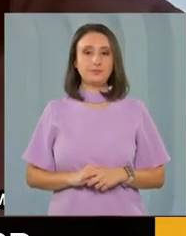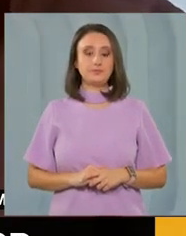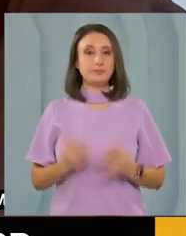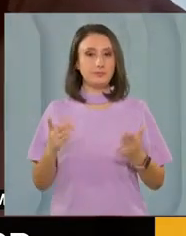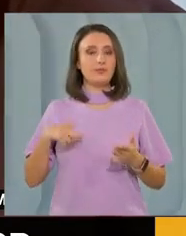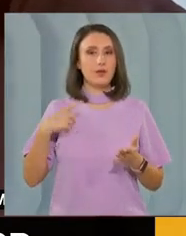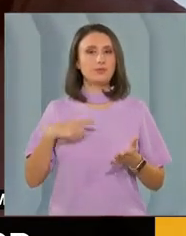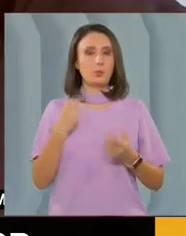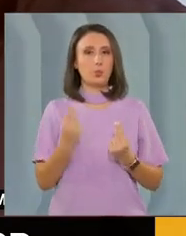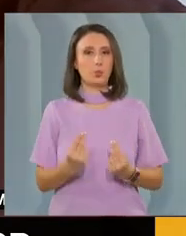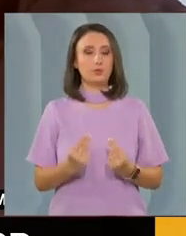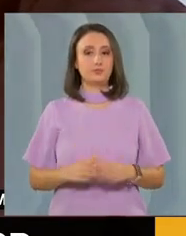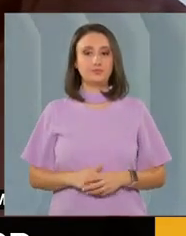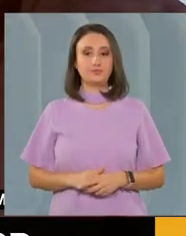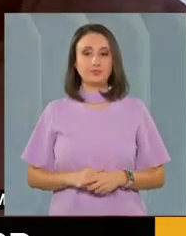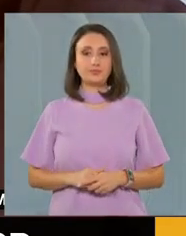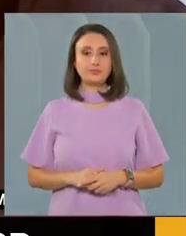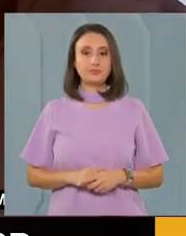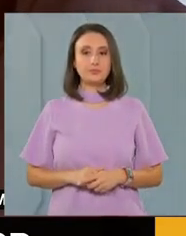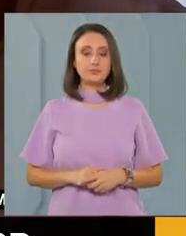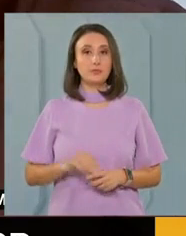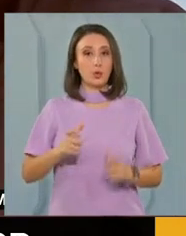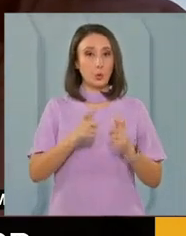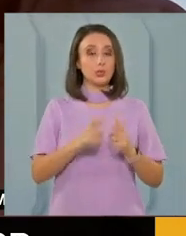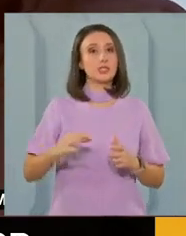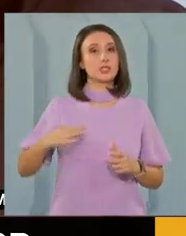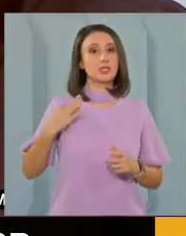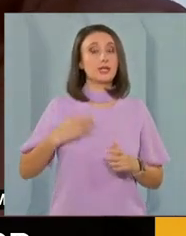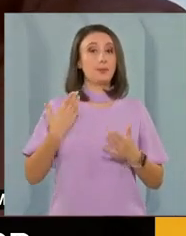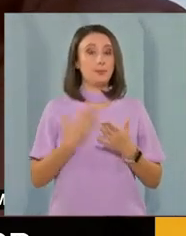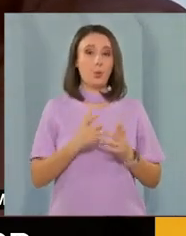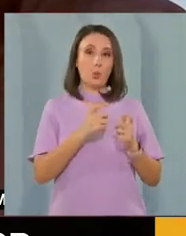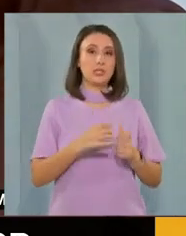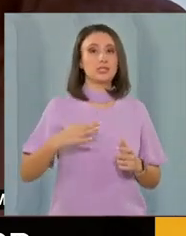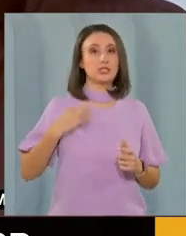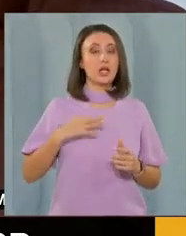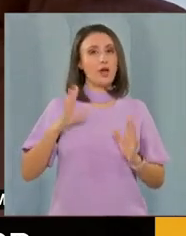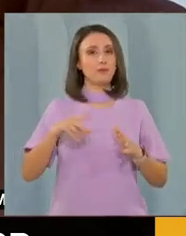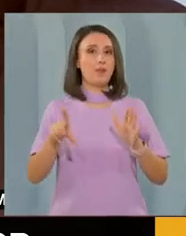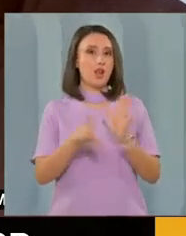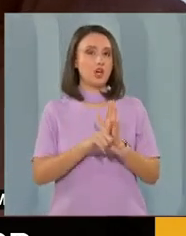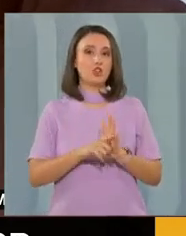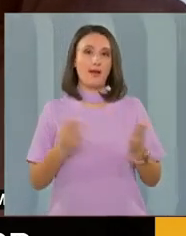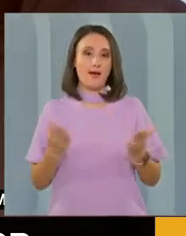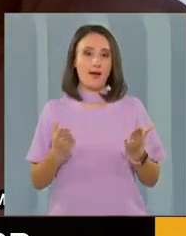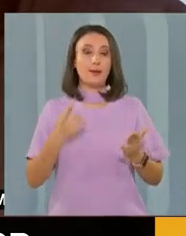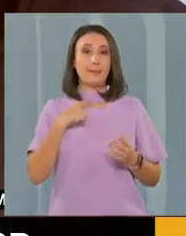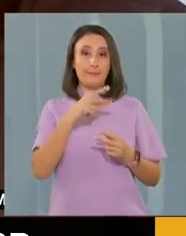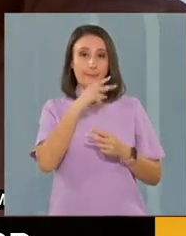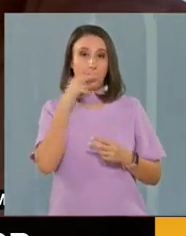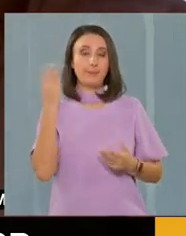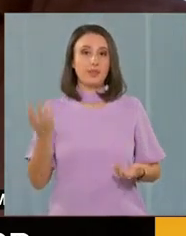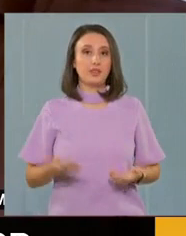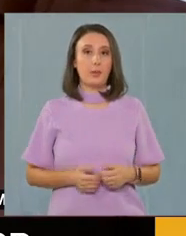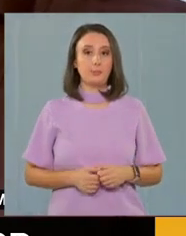utilizabil și iar în unitățile sanitare pentru că nu unitățile sanitare avem o legislație care permite